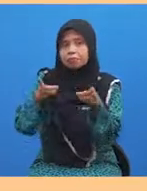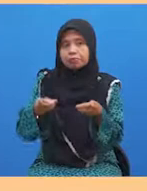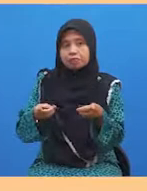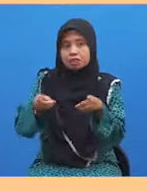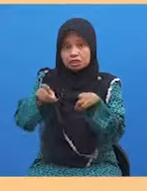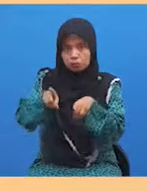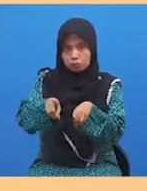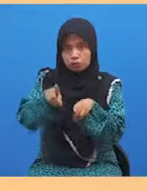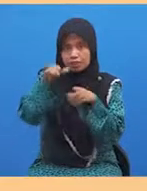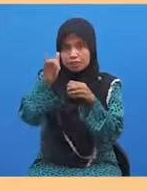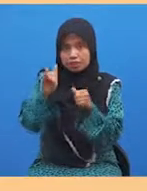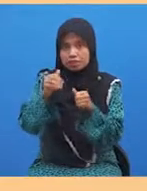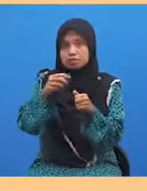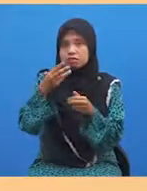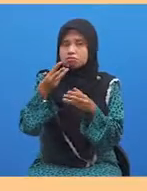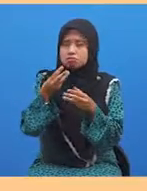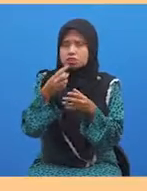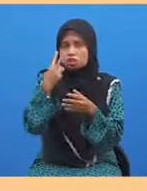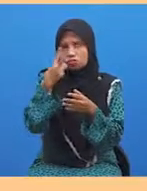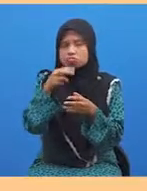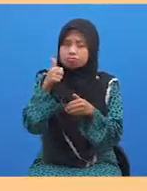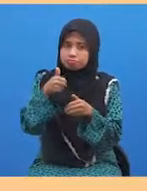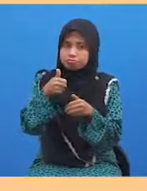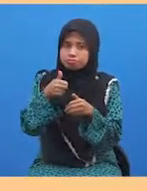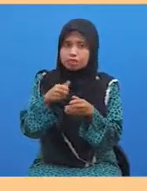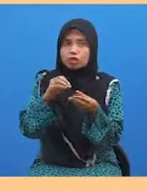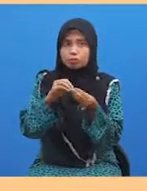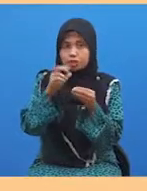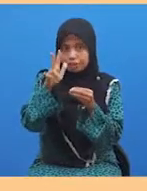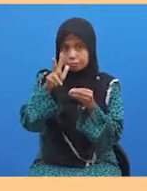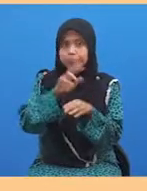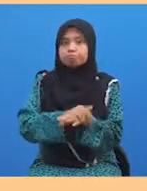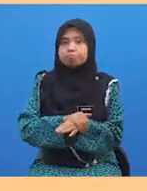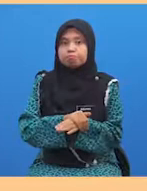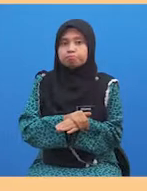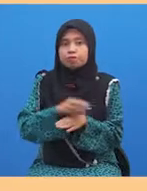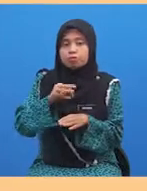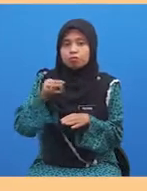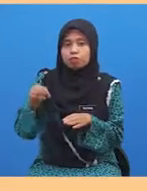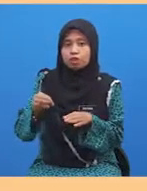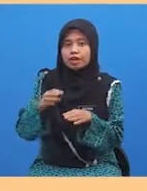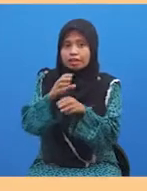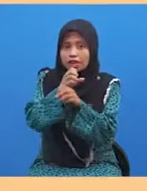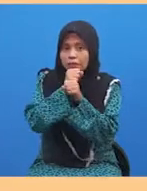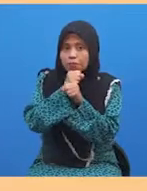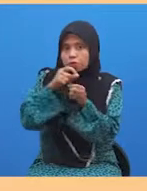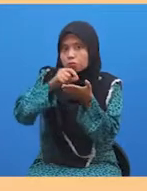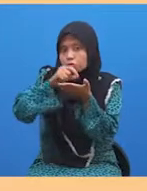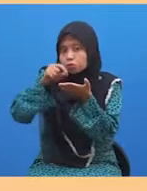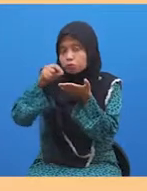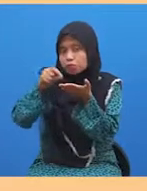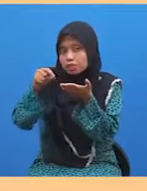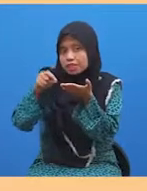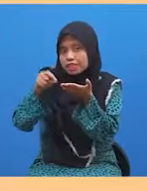peristiwa yang dianggap menarik. Objektif ketiga, murid dapat menulis